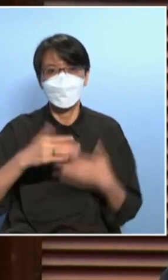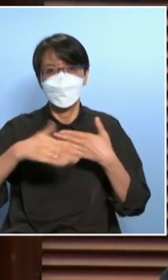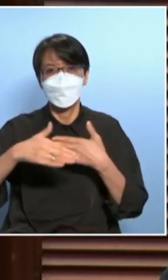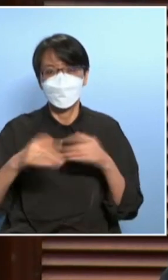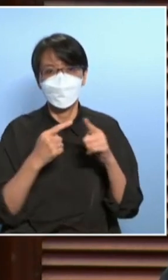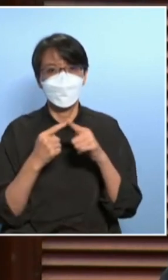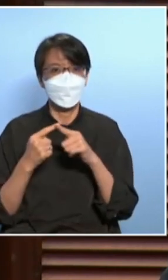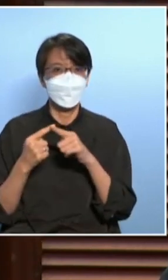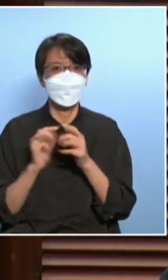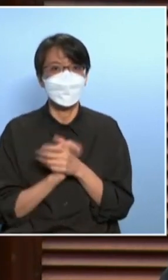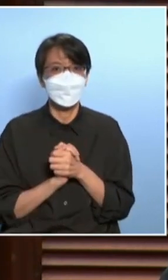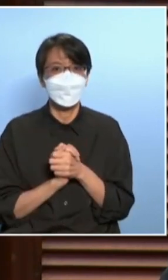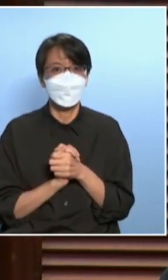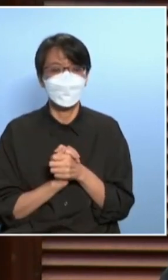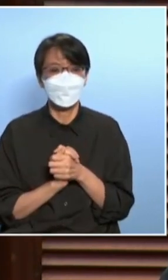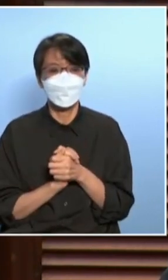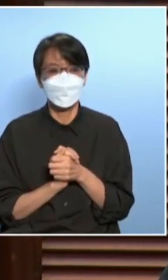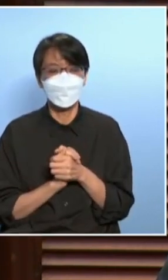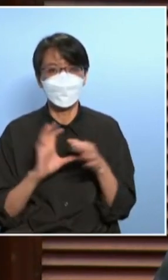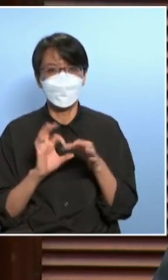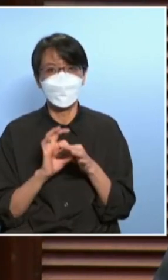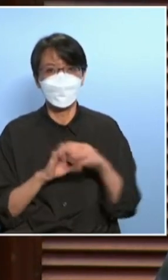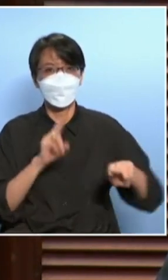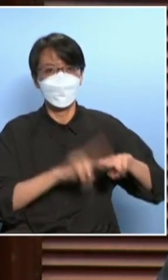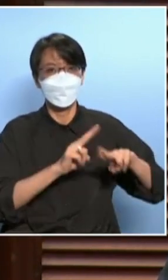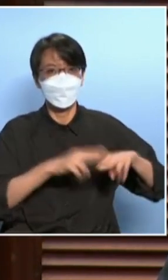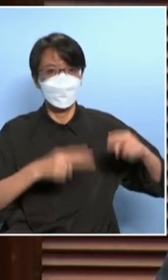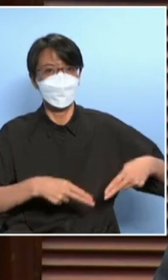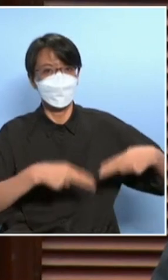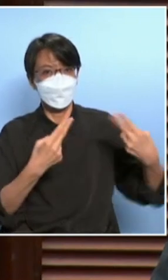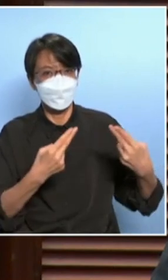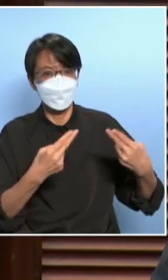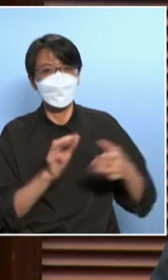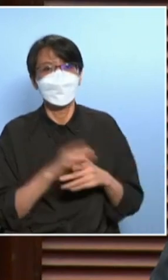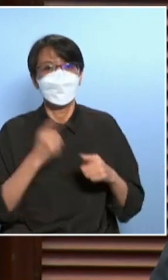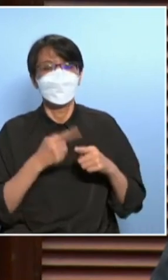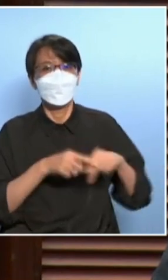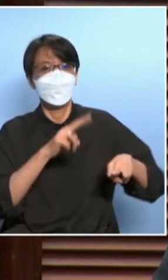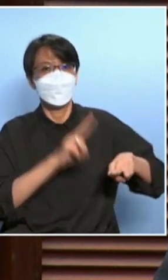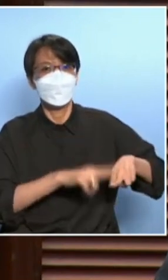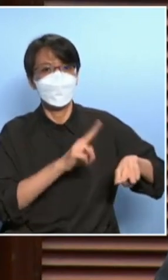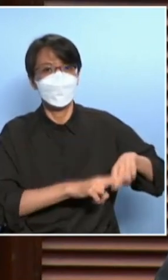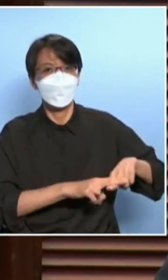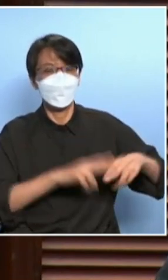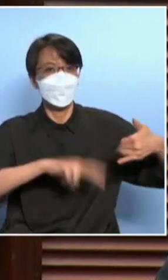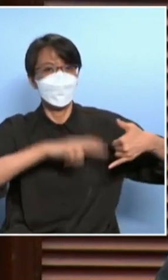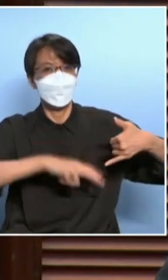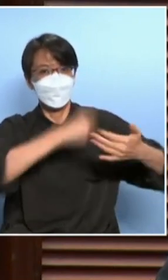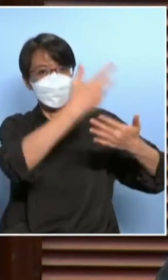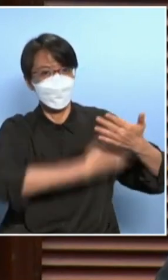嘅人士方面咧，對內地的通關咧，確實係好受到內地本身個檢疫政